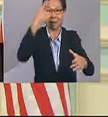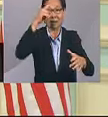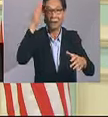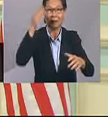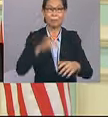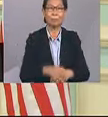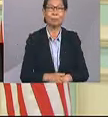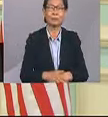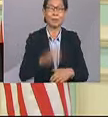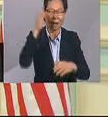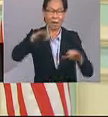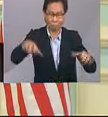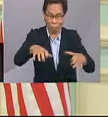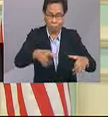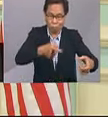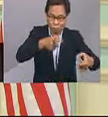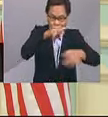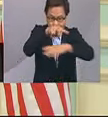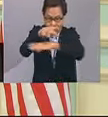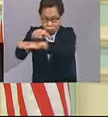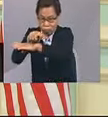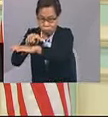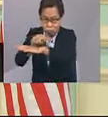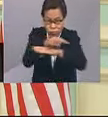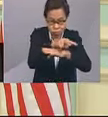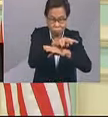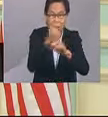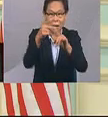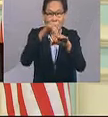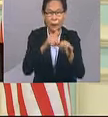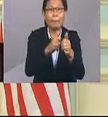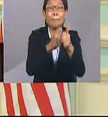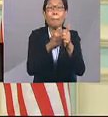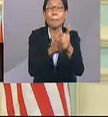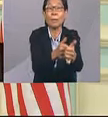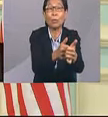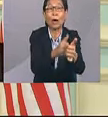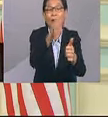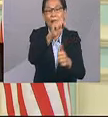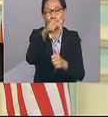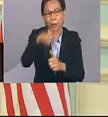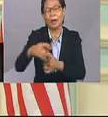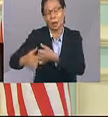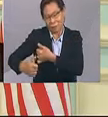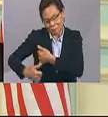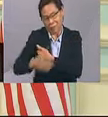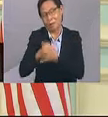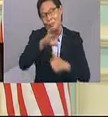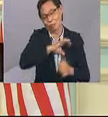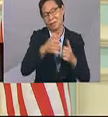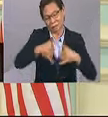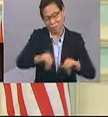melaksanakan kawalan ataupun pemantauan kepada pematuhan ini. Jadi tentera dan polis masih